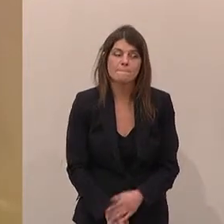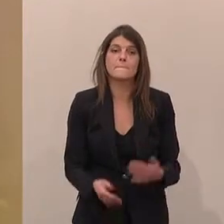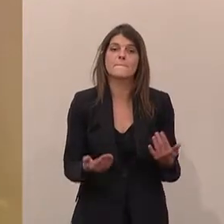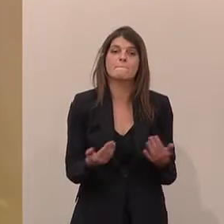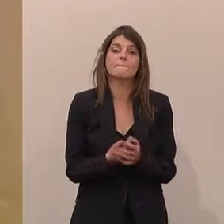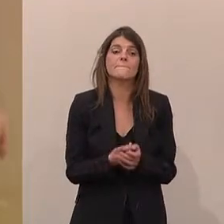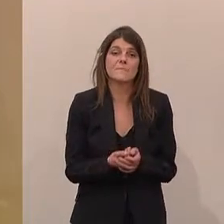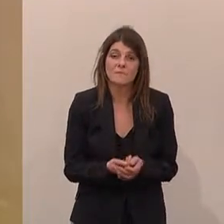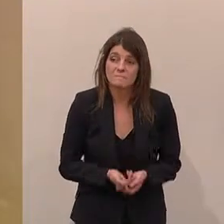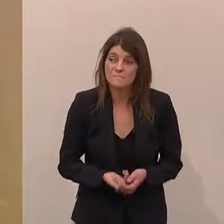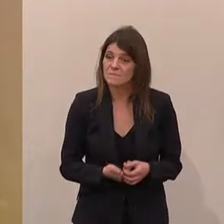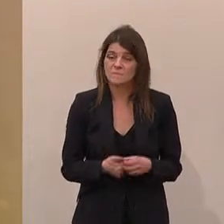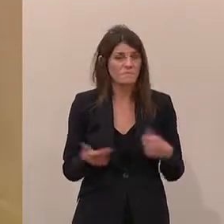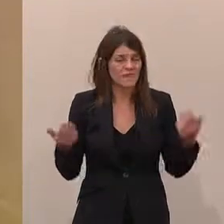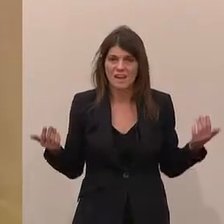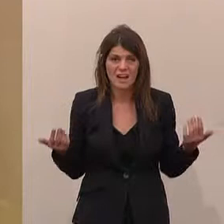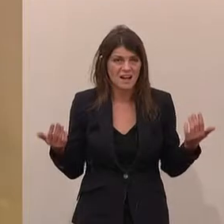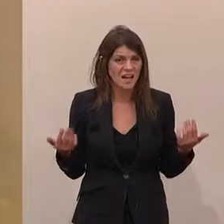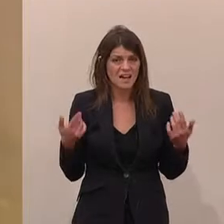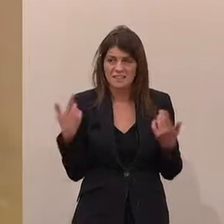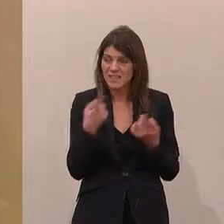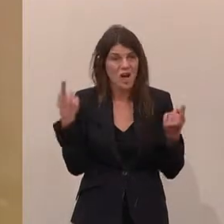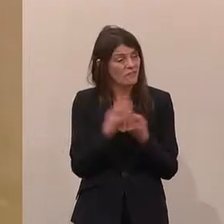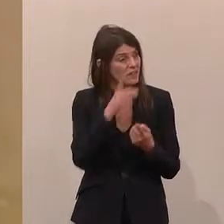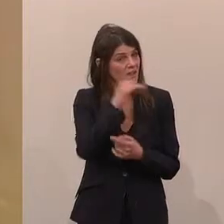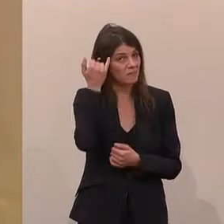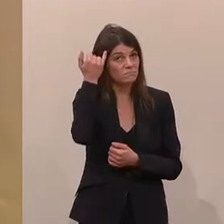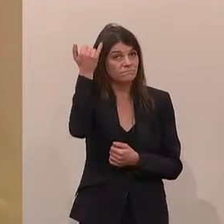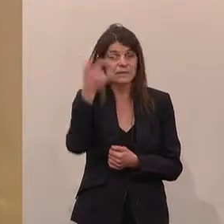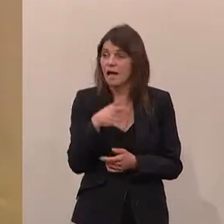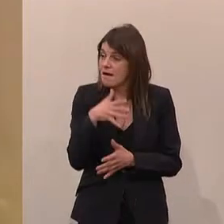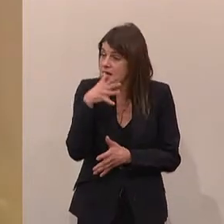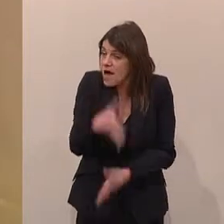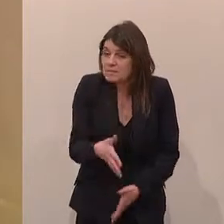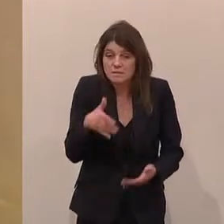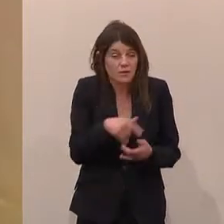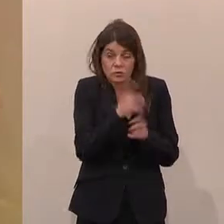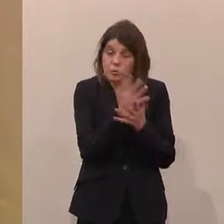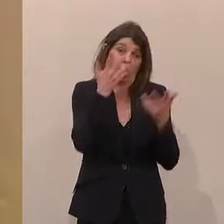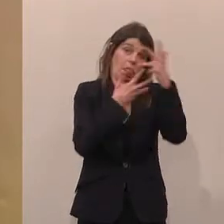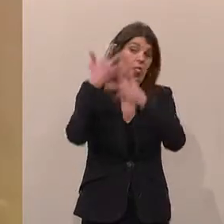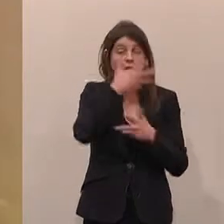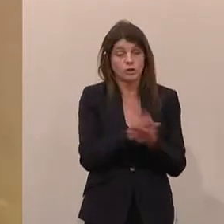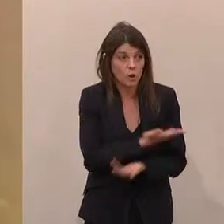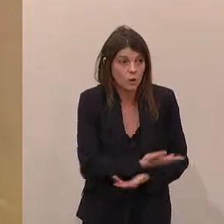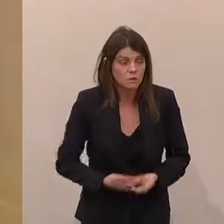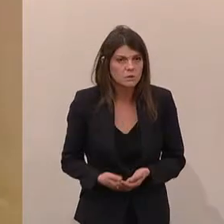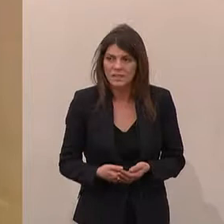Wie sehr müssen Sie eigentlich von Ihrem ideologischen Hass verblendet sein? Wie